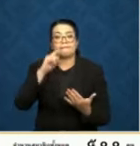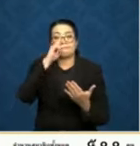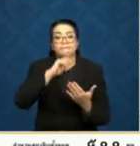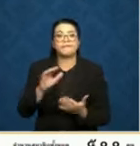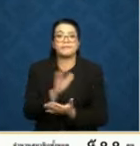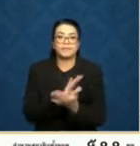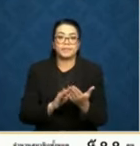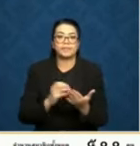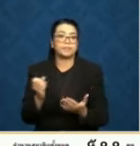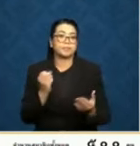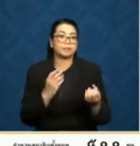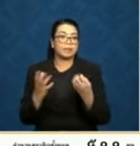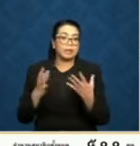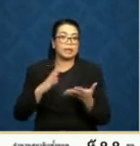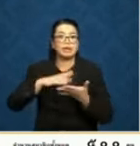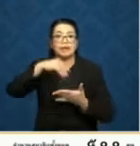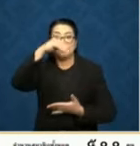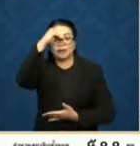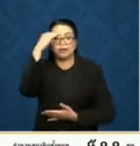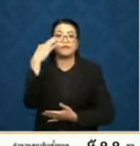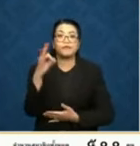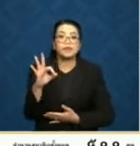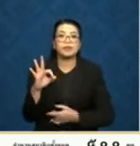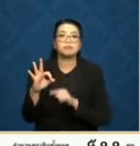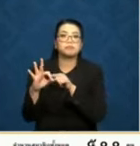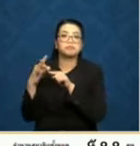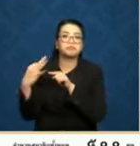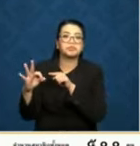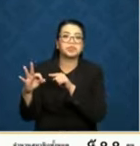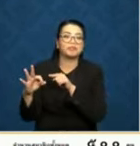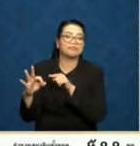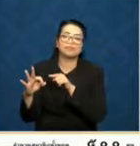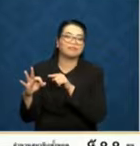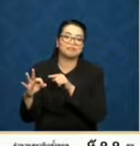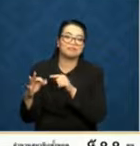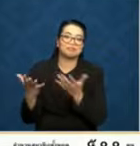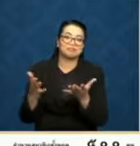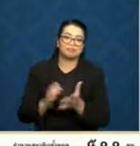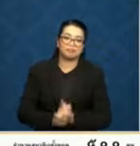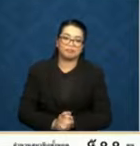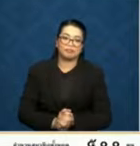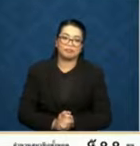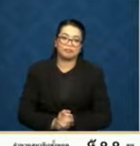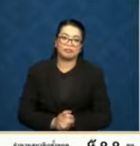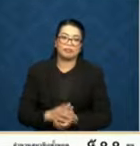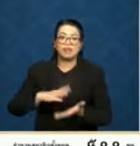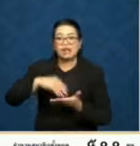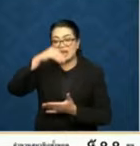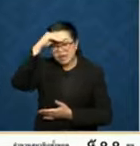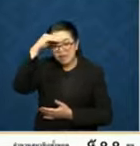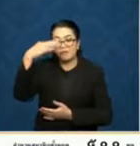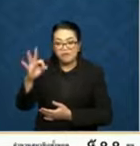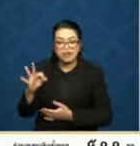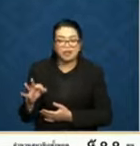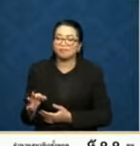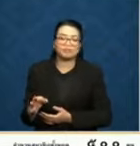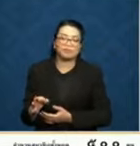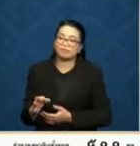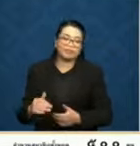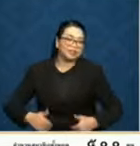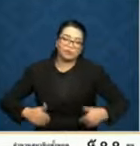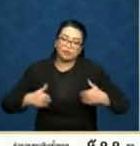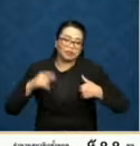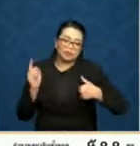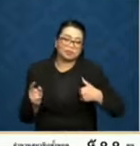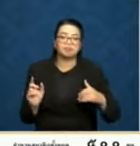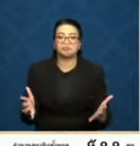เรา ไ้ที่บอกวาีนฟรีมันไม่มีอยู่จริงครัไอ้ทเรีนฟรีไม่มอยู่จริง ผมกไปดูงบประ